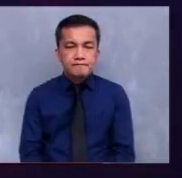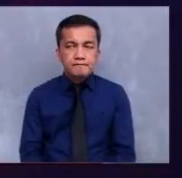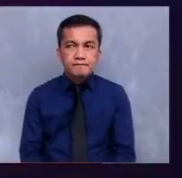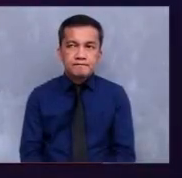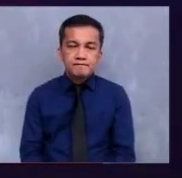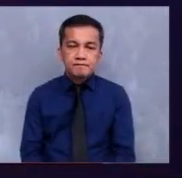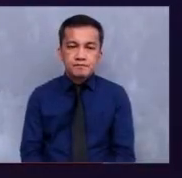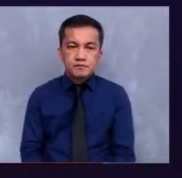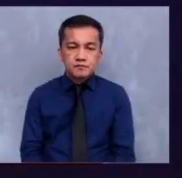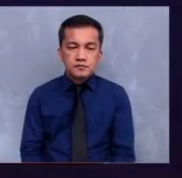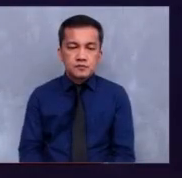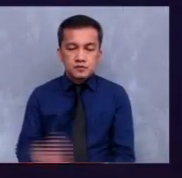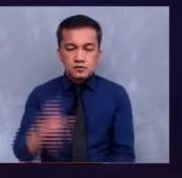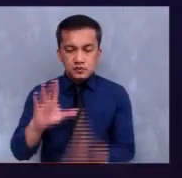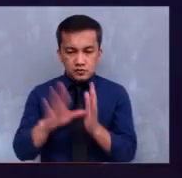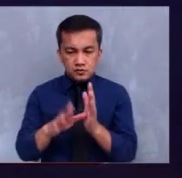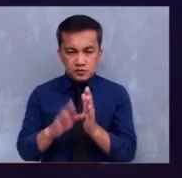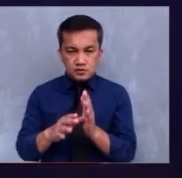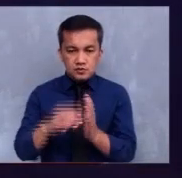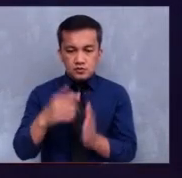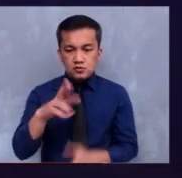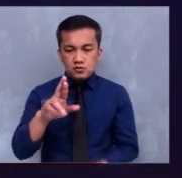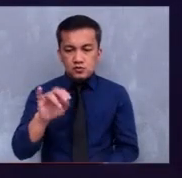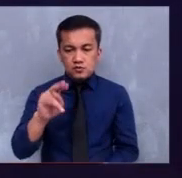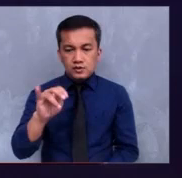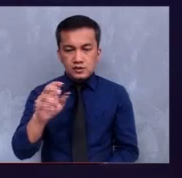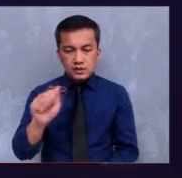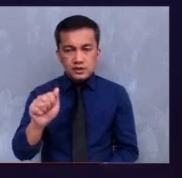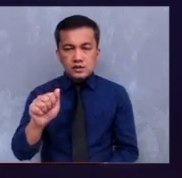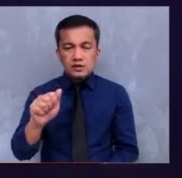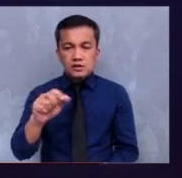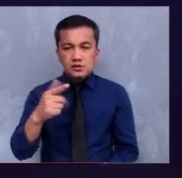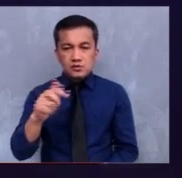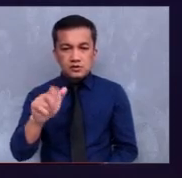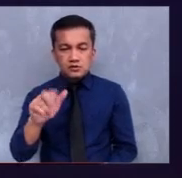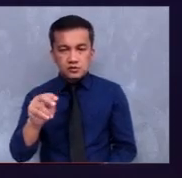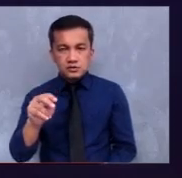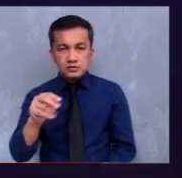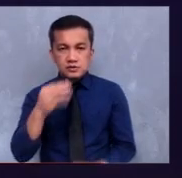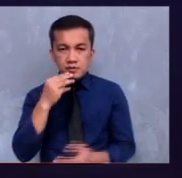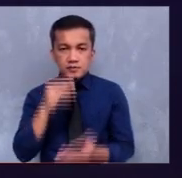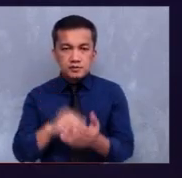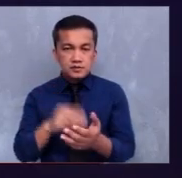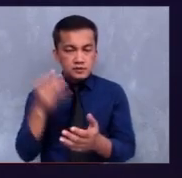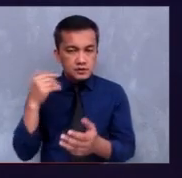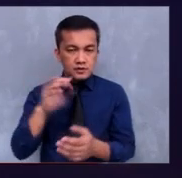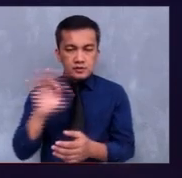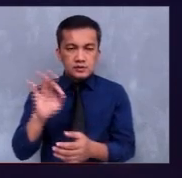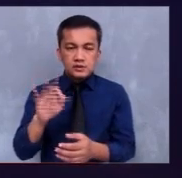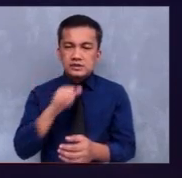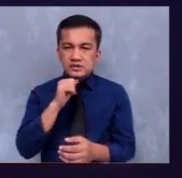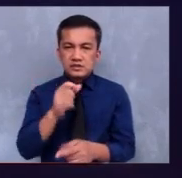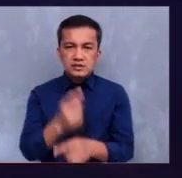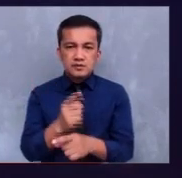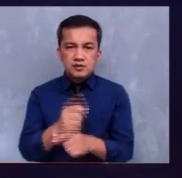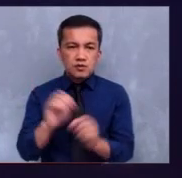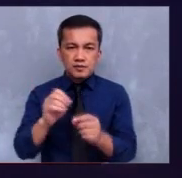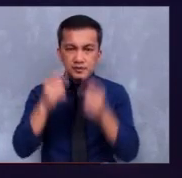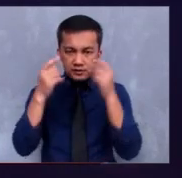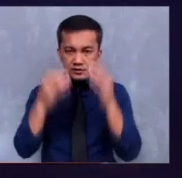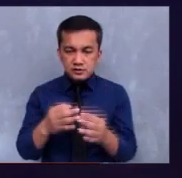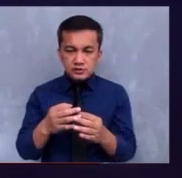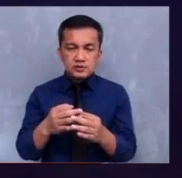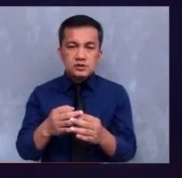Punto ni COMELEC Commissioner Rowena Guanzon sa kanyang memorandum noong Biyernes, hindi makatwirang wala pa rin ponensya si Commissioner Amy